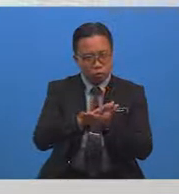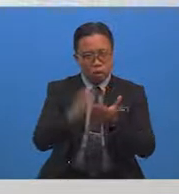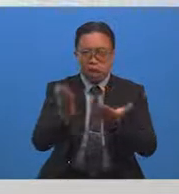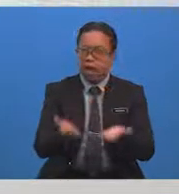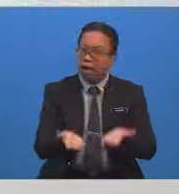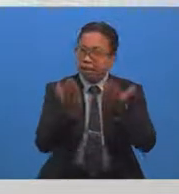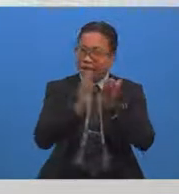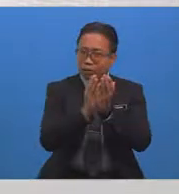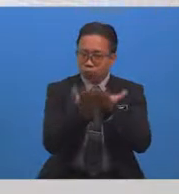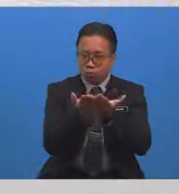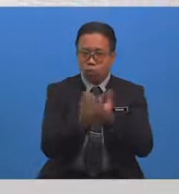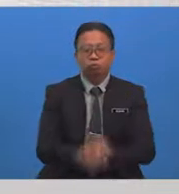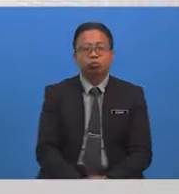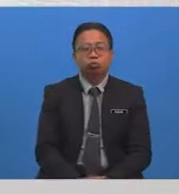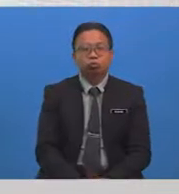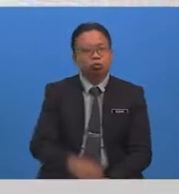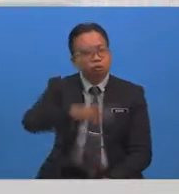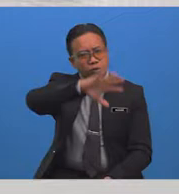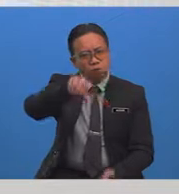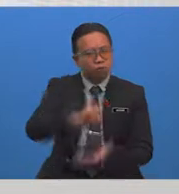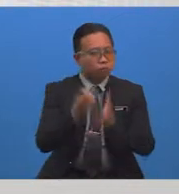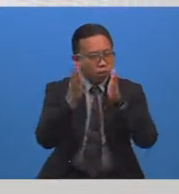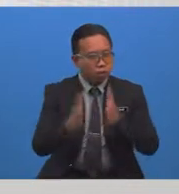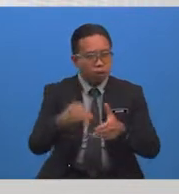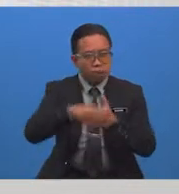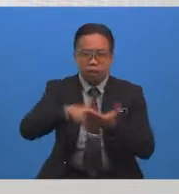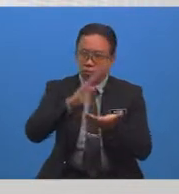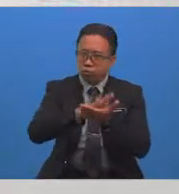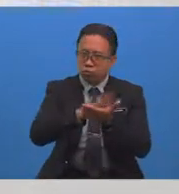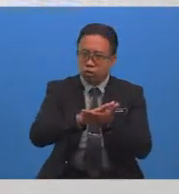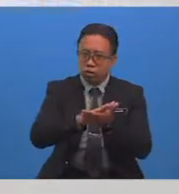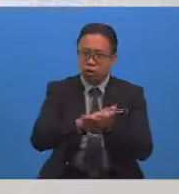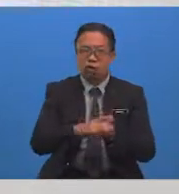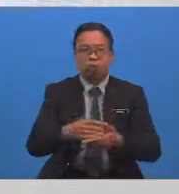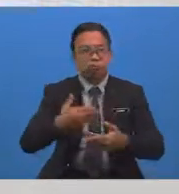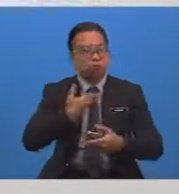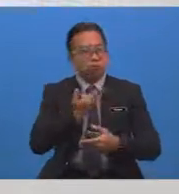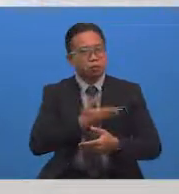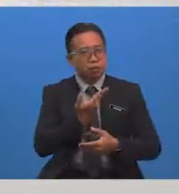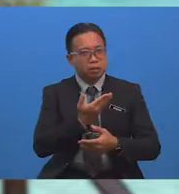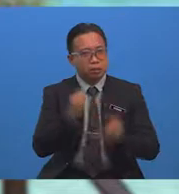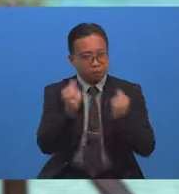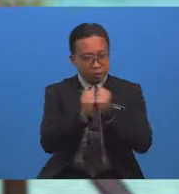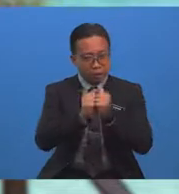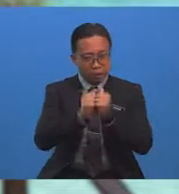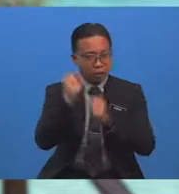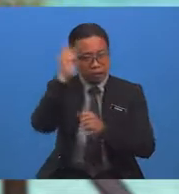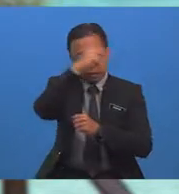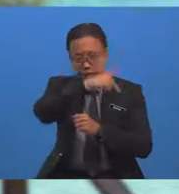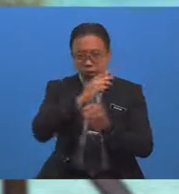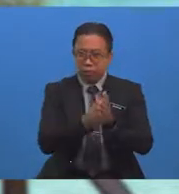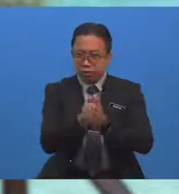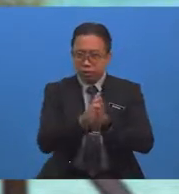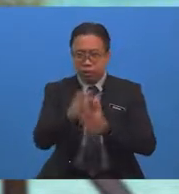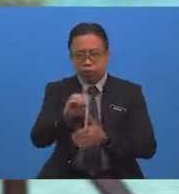menolong pekerja sekolah warga sekolah berasa terharu dan gembira dengan sikap rajin muridnya murid sekalian